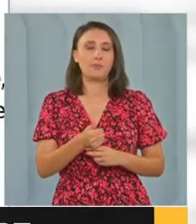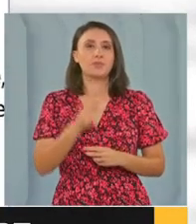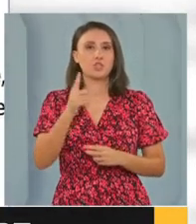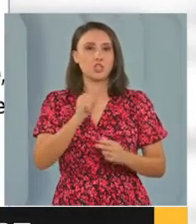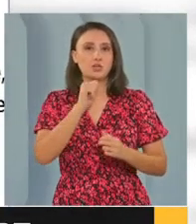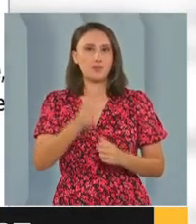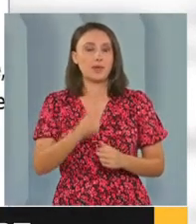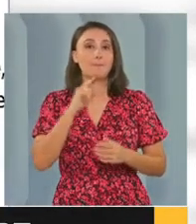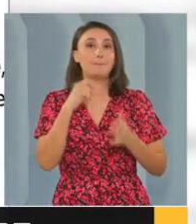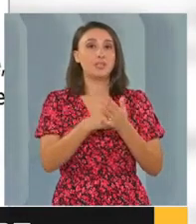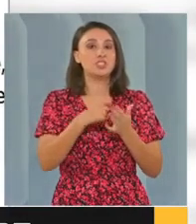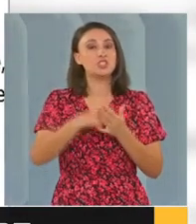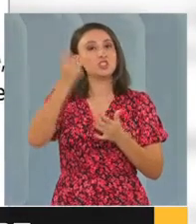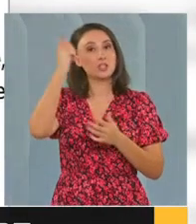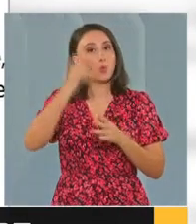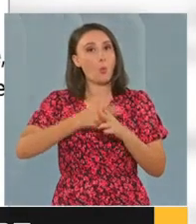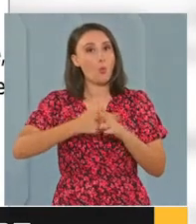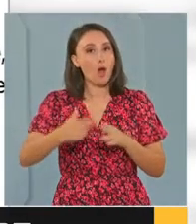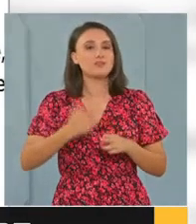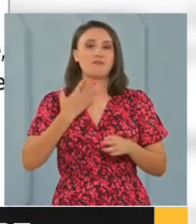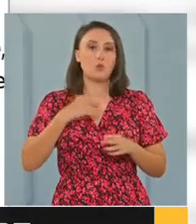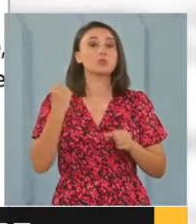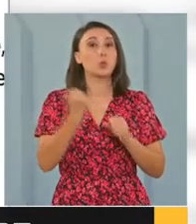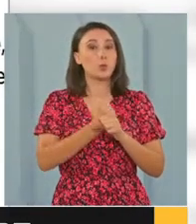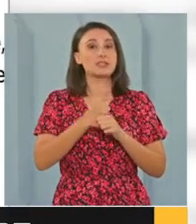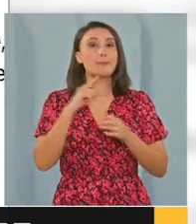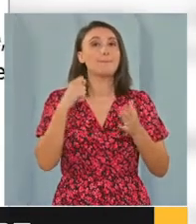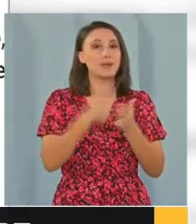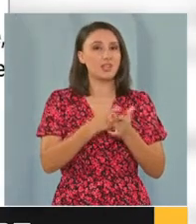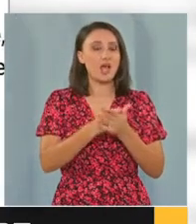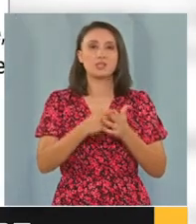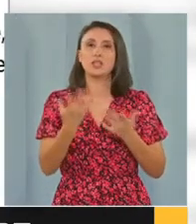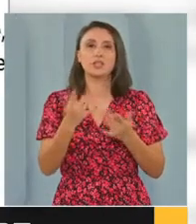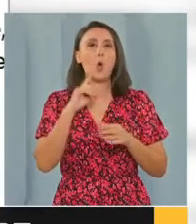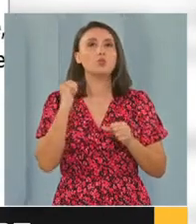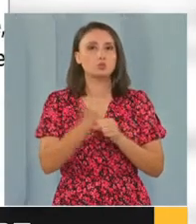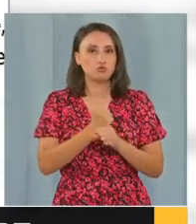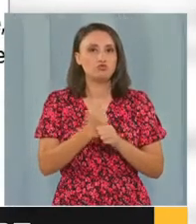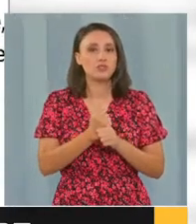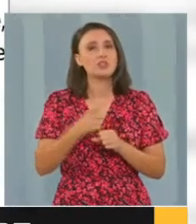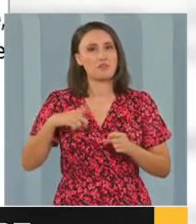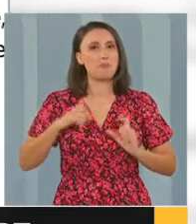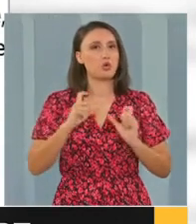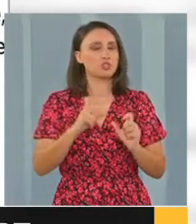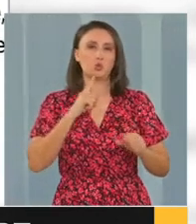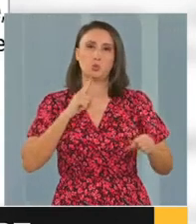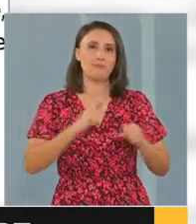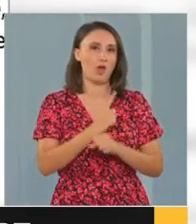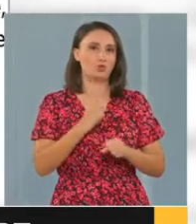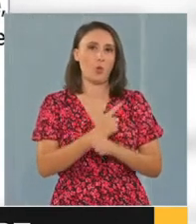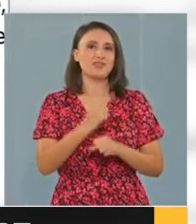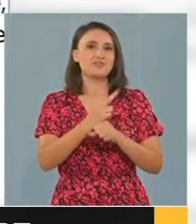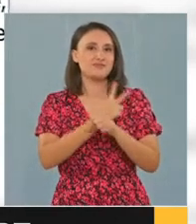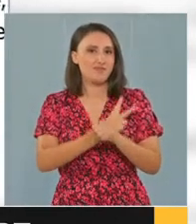acela e plătit de cetățenii Onești care vor să lucreze să fie plătiți pe măsura Muncii lor și se fi protejati nu batjocoriți de